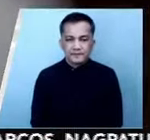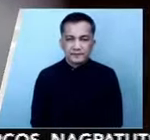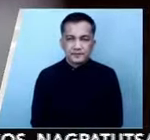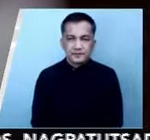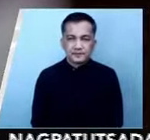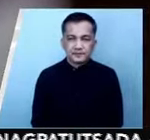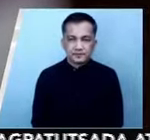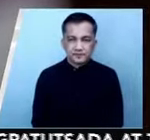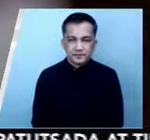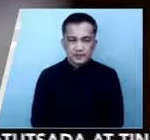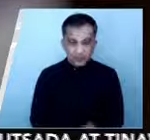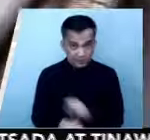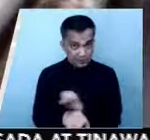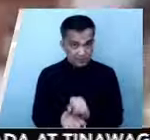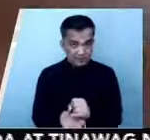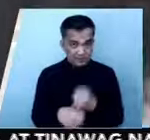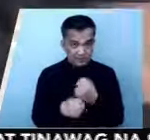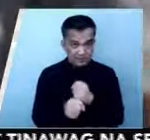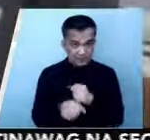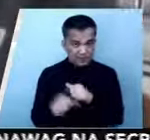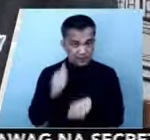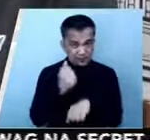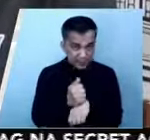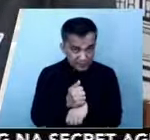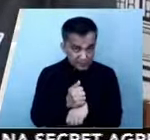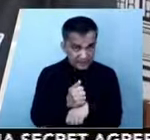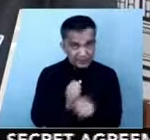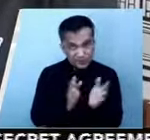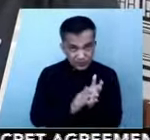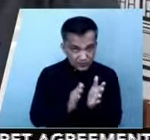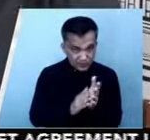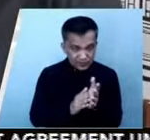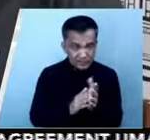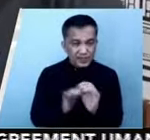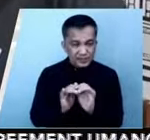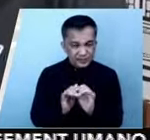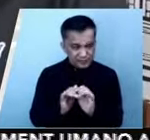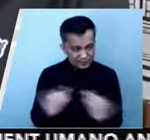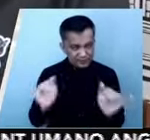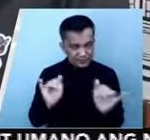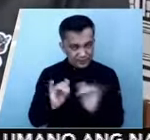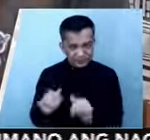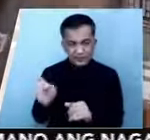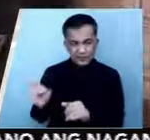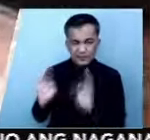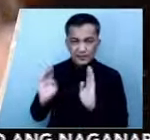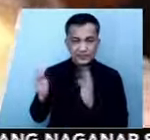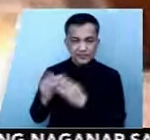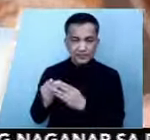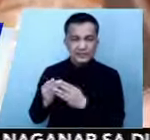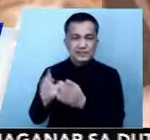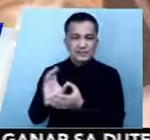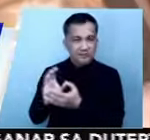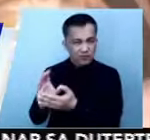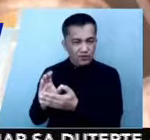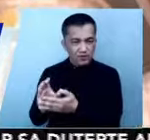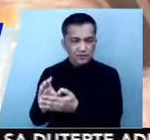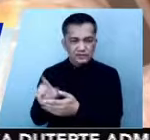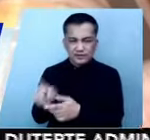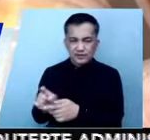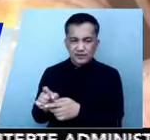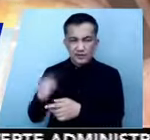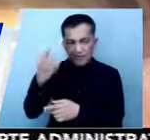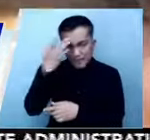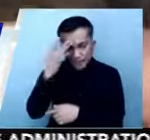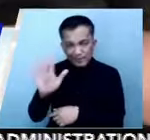Masipag ba kayong gumawa ng assignments sa school? Same na same para sa isang magbabarkada sa Zamboanga City. Sa sobrang bibo ang kanilang